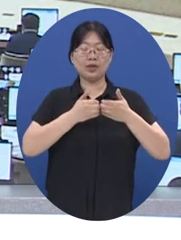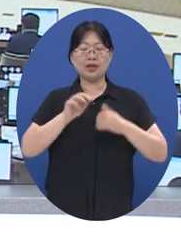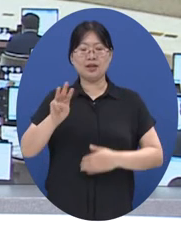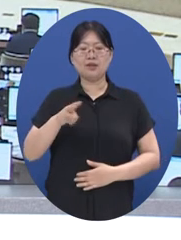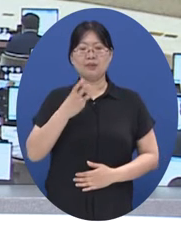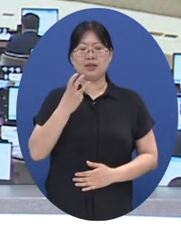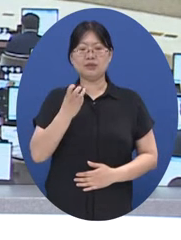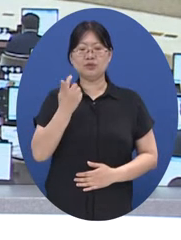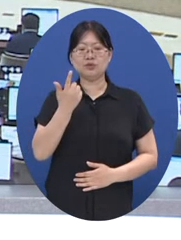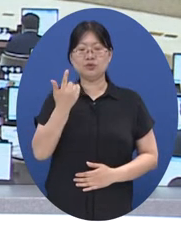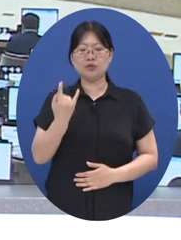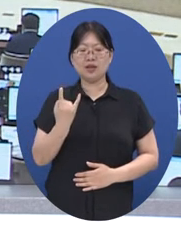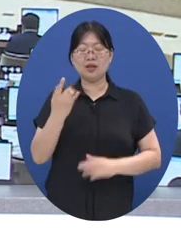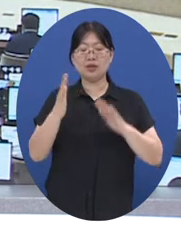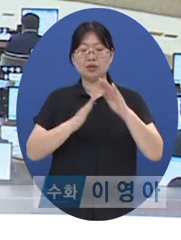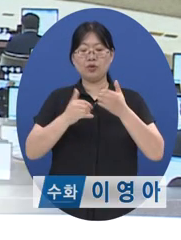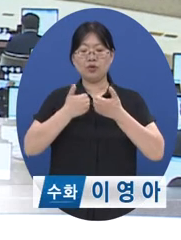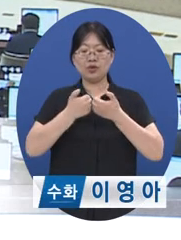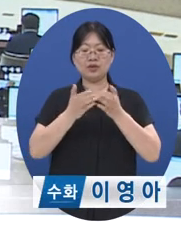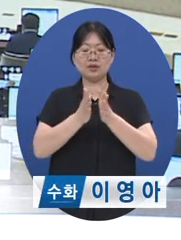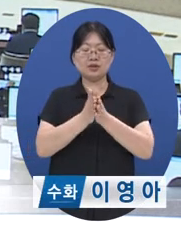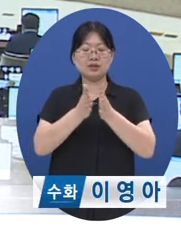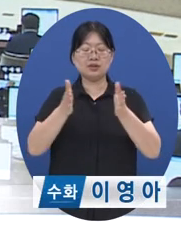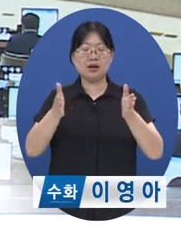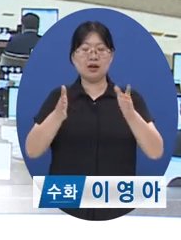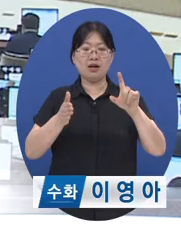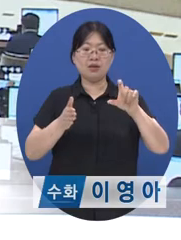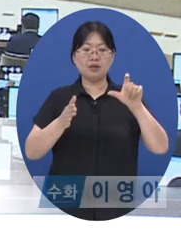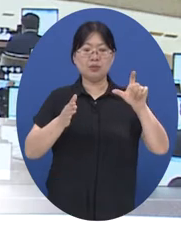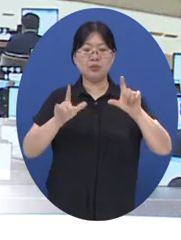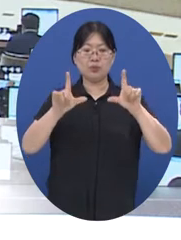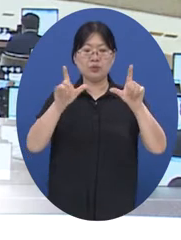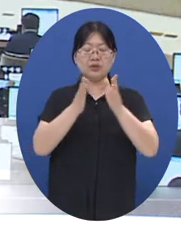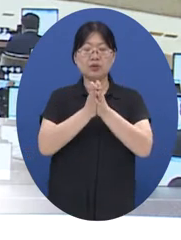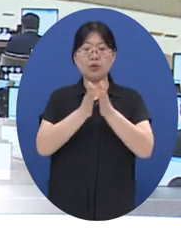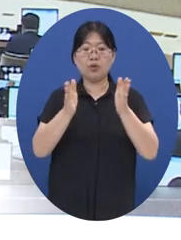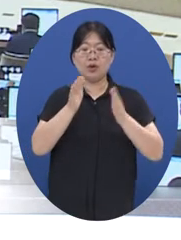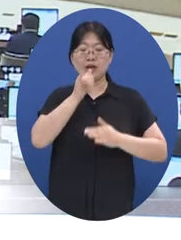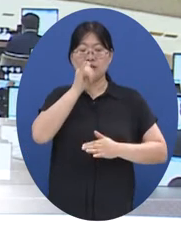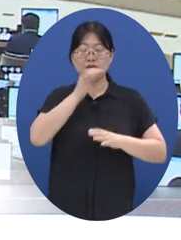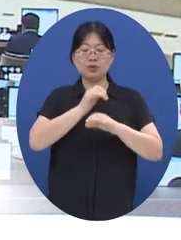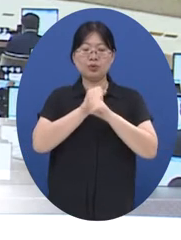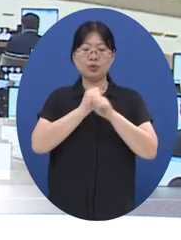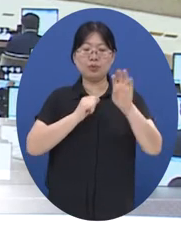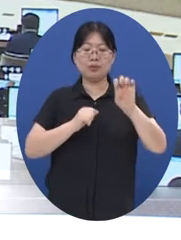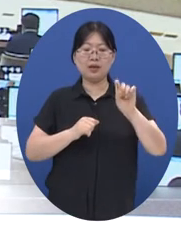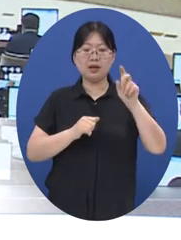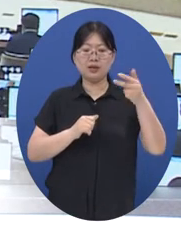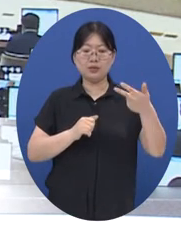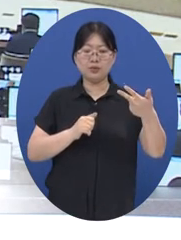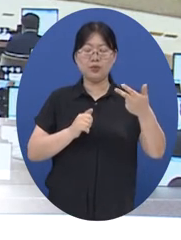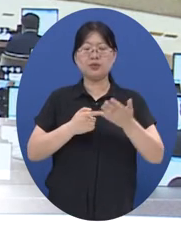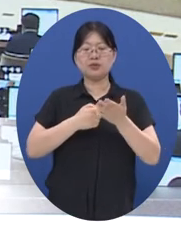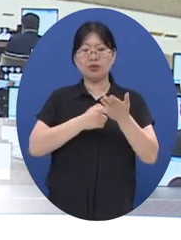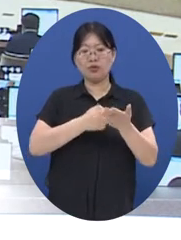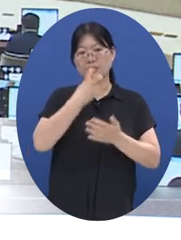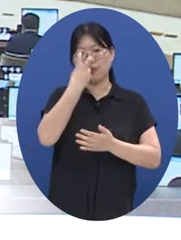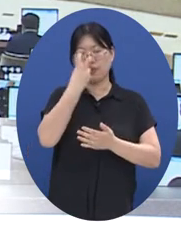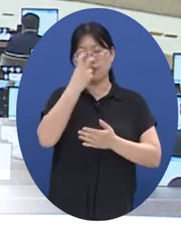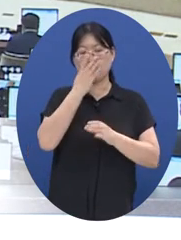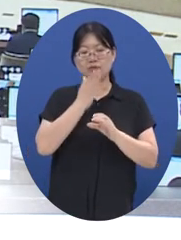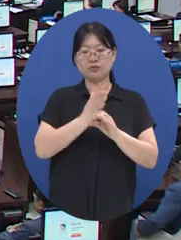경기도의회가 제336회 정례회 일정에 돌입했습니다. 15일간 열리는 이번 회기에는 총 47건의 안건을 다룰